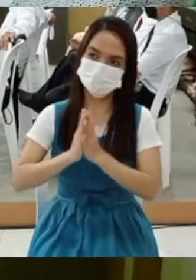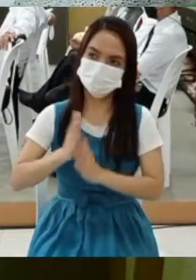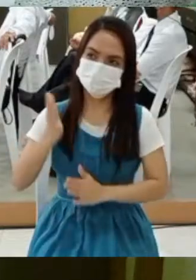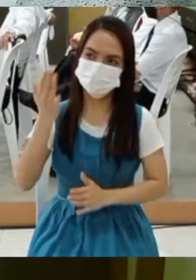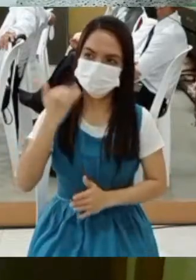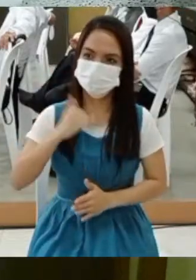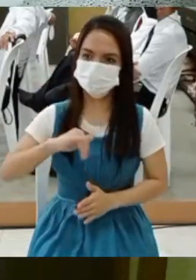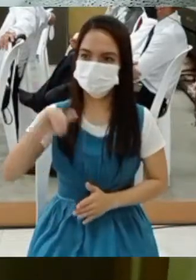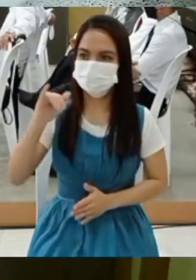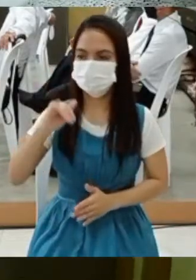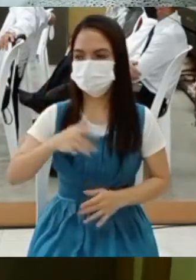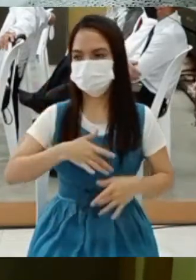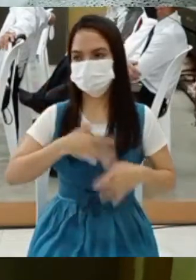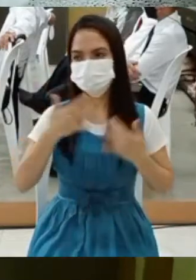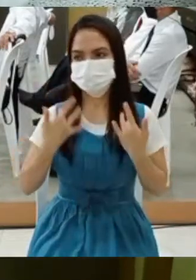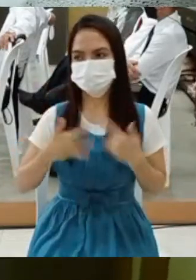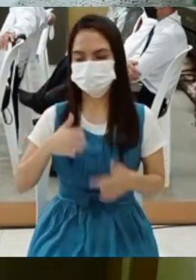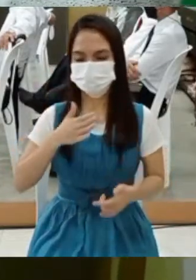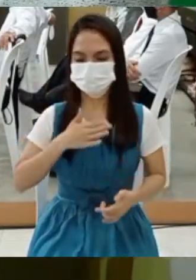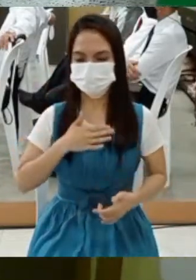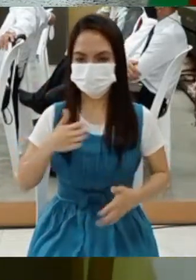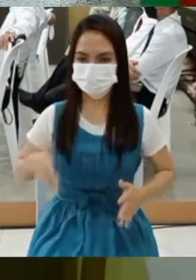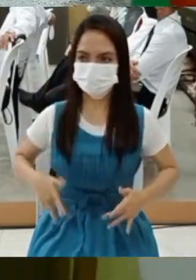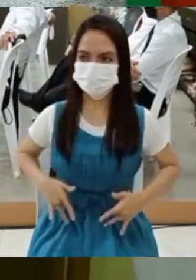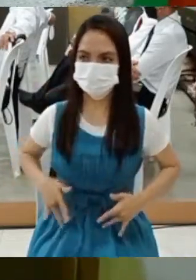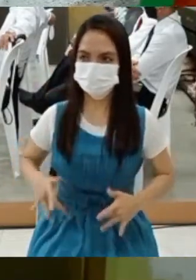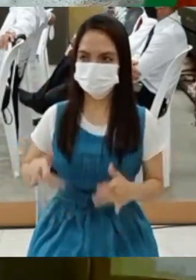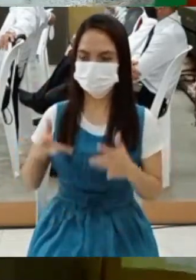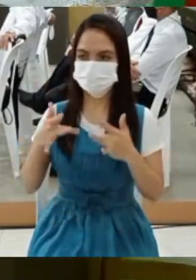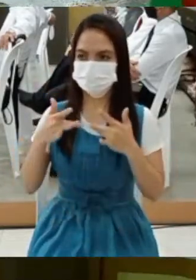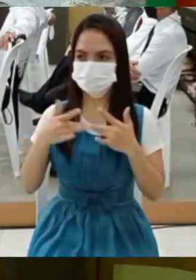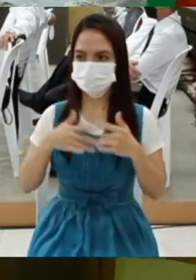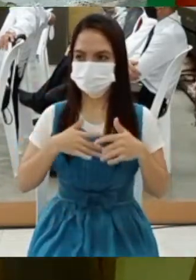ko alam sa puso ko'y buhay.